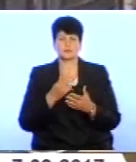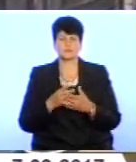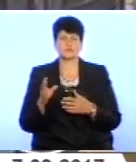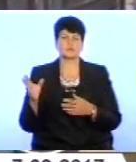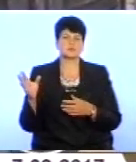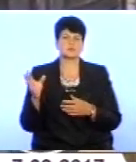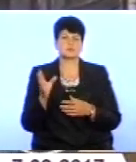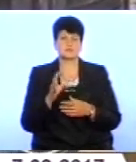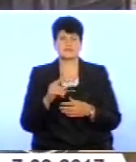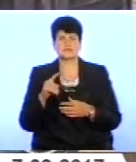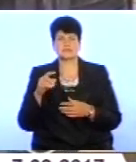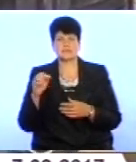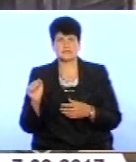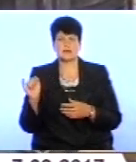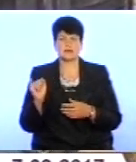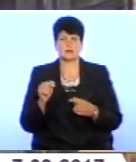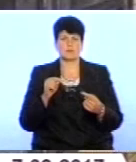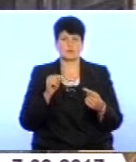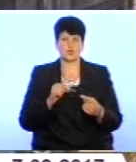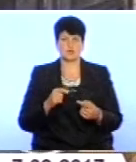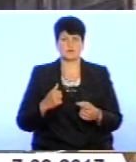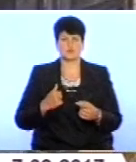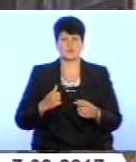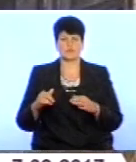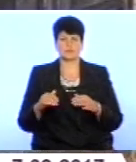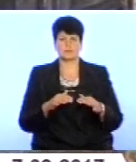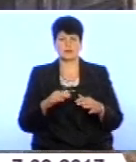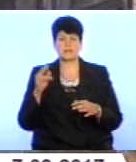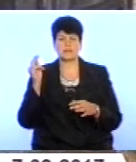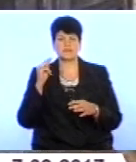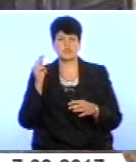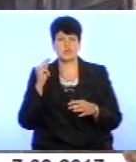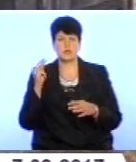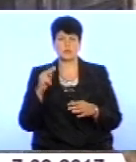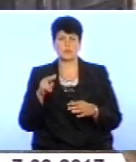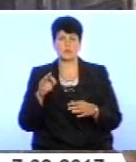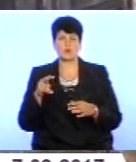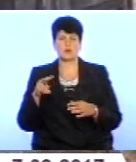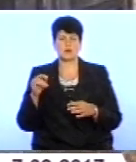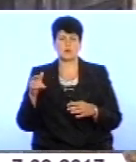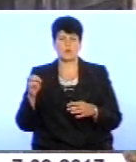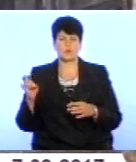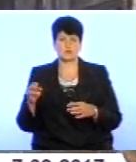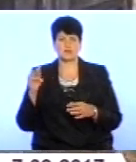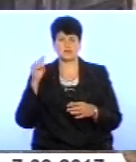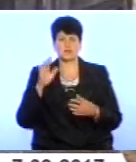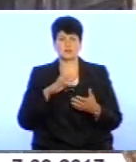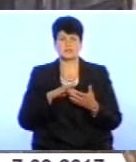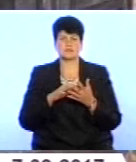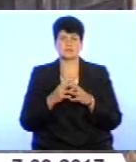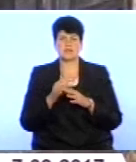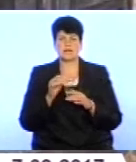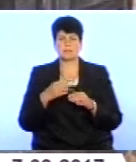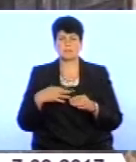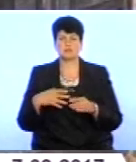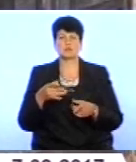усі за і проти військової справи, я маю на увазі, на навчальному полігоні, на навчальному центрі в селі Біла, для того, щоб вони